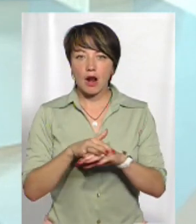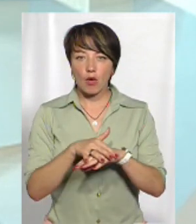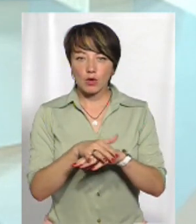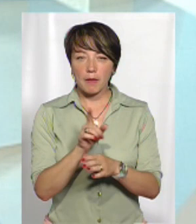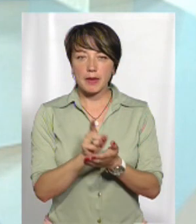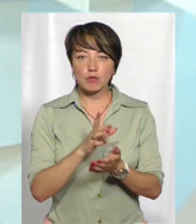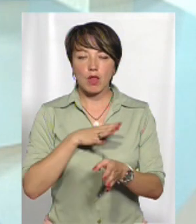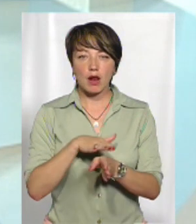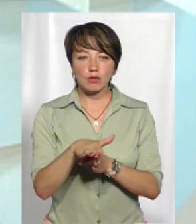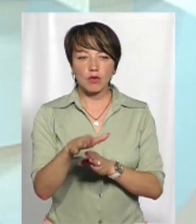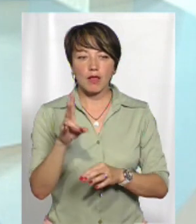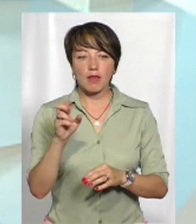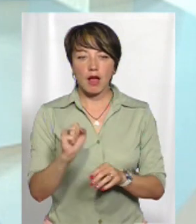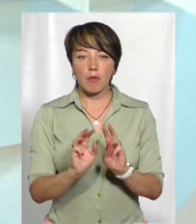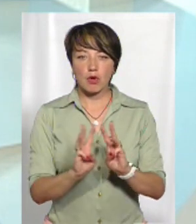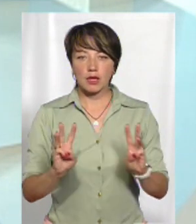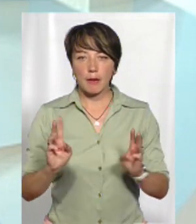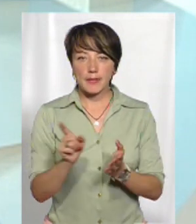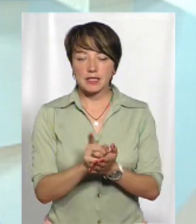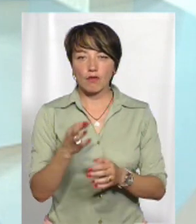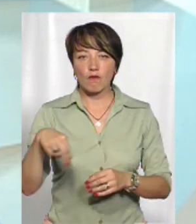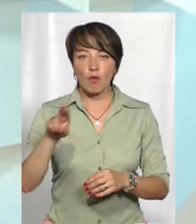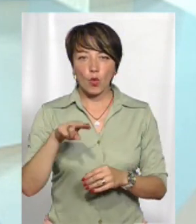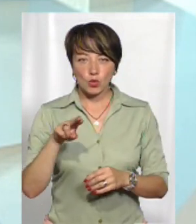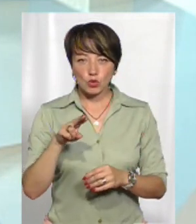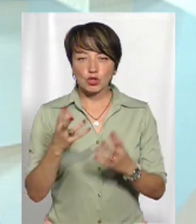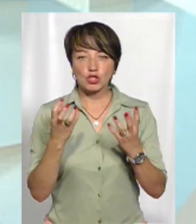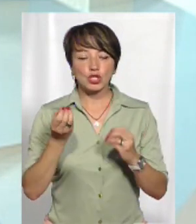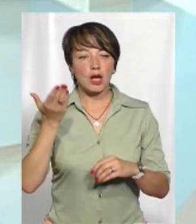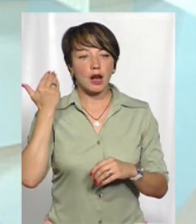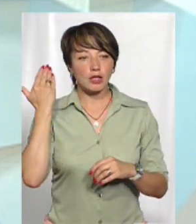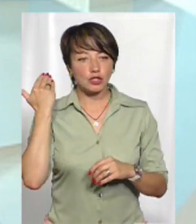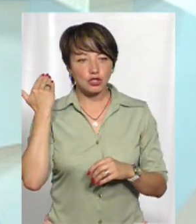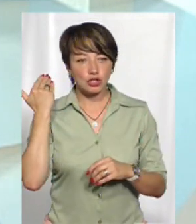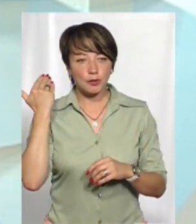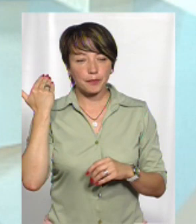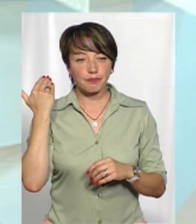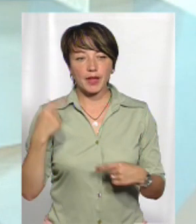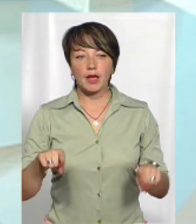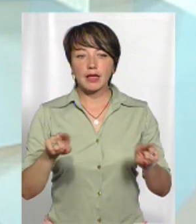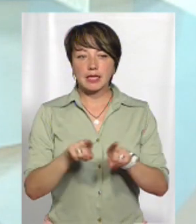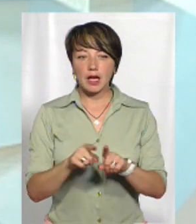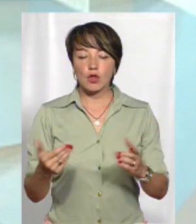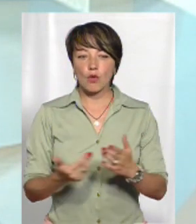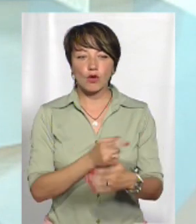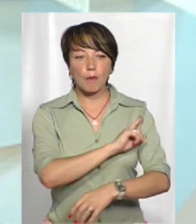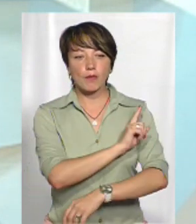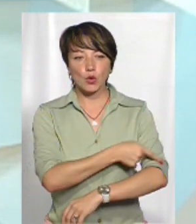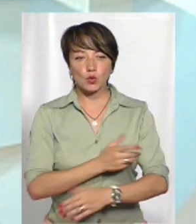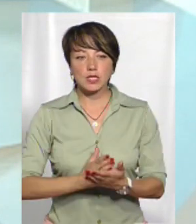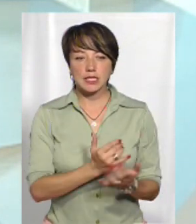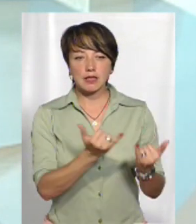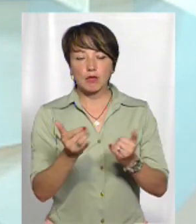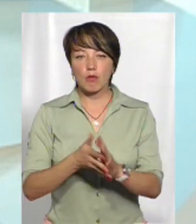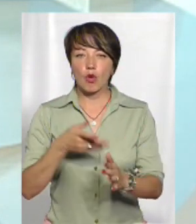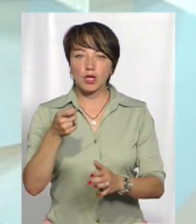була реалізована на веб-порталі Пенсійного фонду ще раніше. А такий новий потужний сервіс –